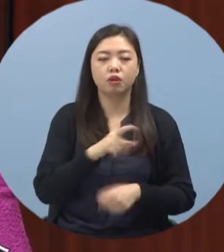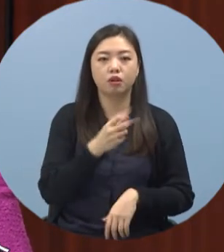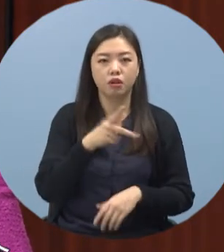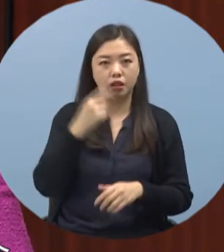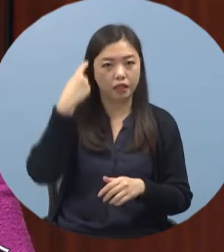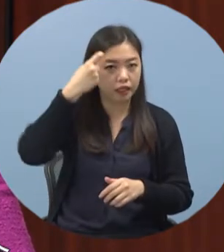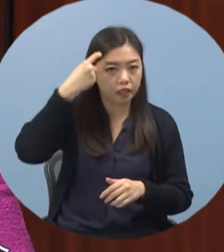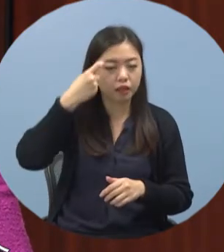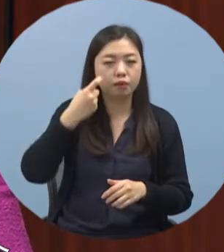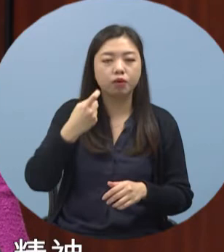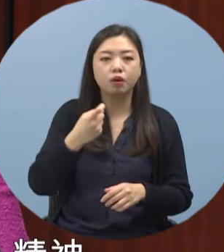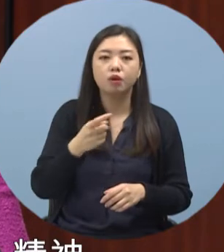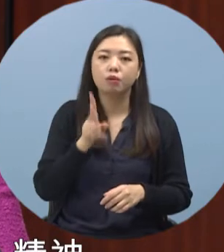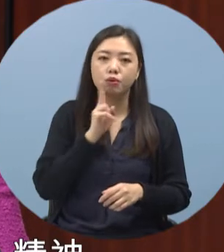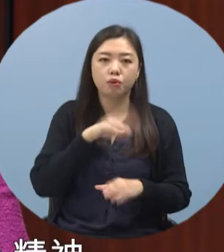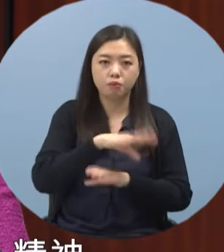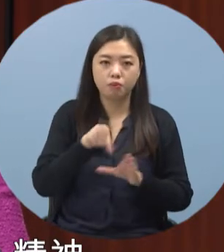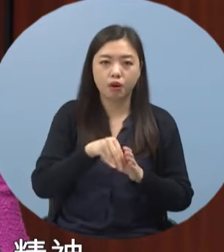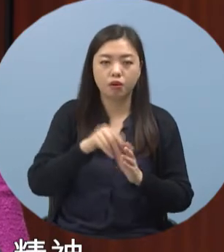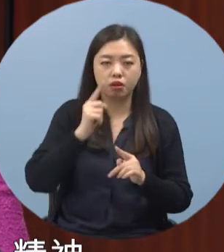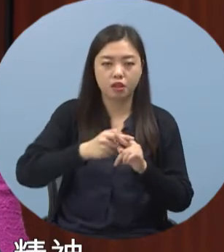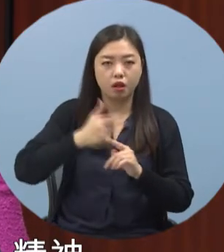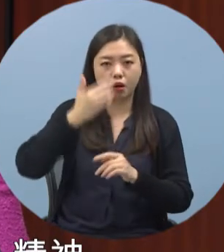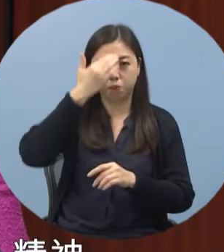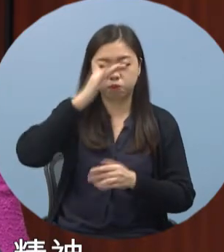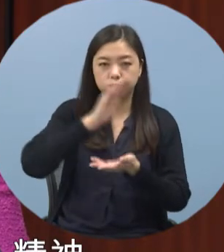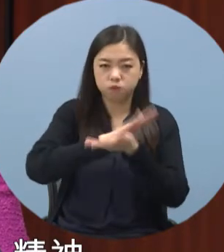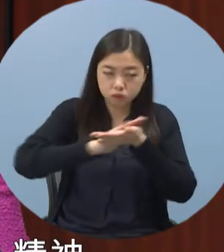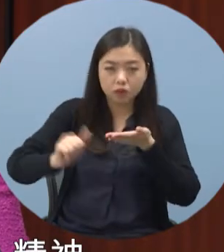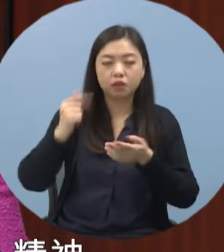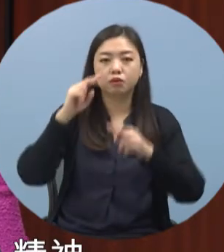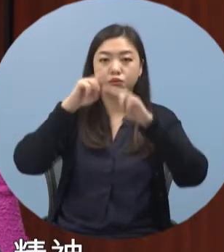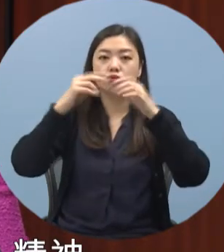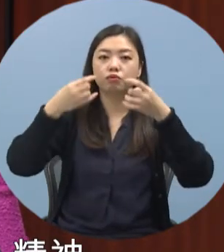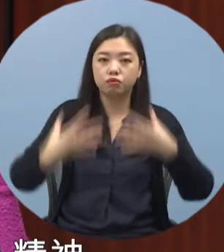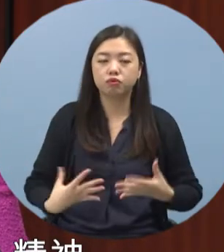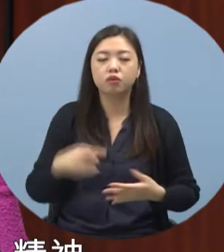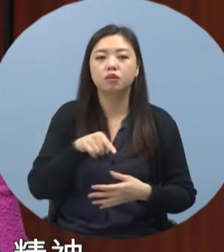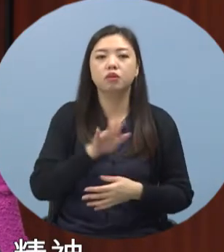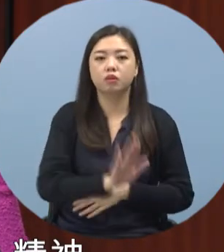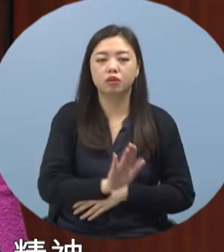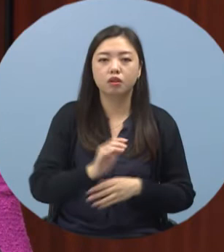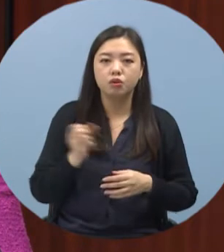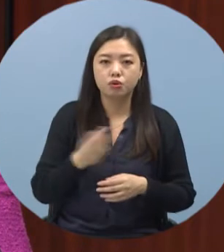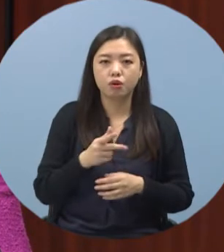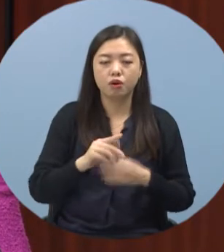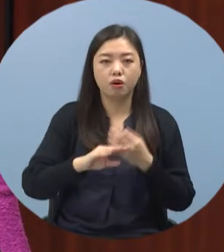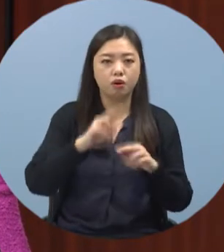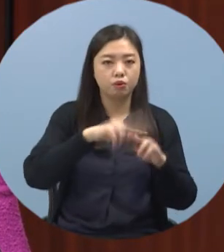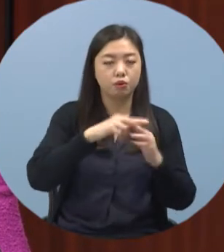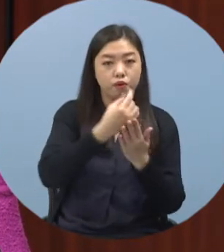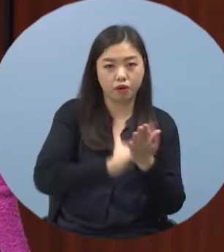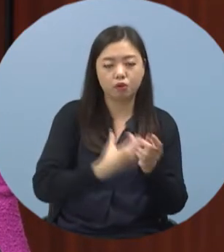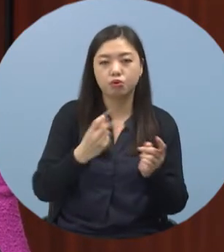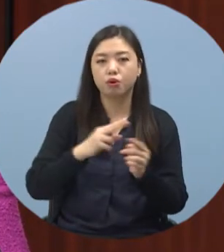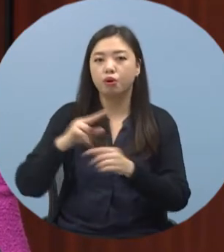他們的治理的理念，包括深切地去認識一國兩制這個的精神和憲法基本